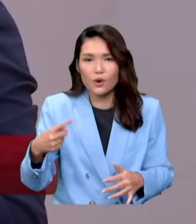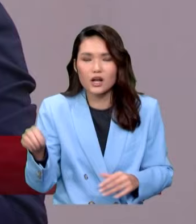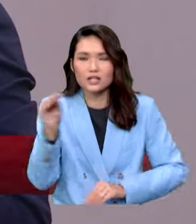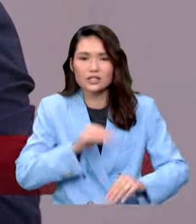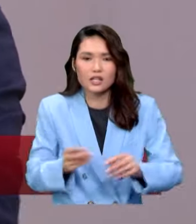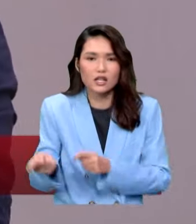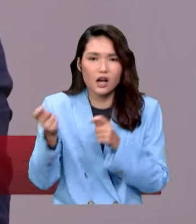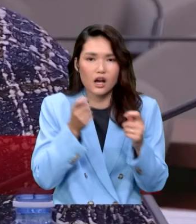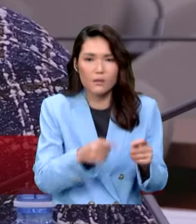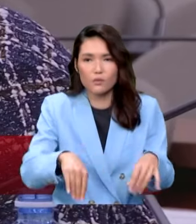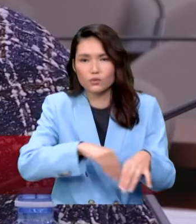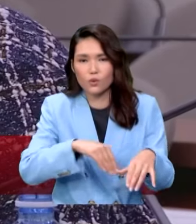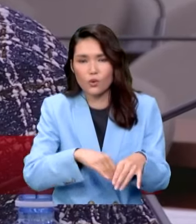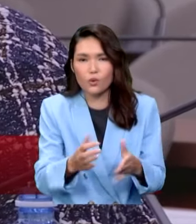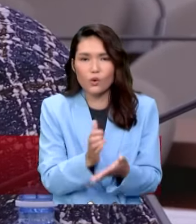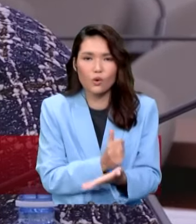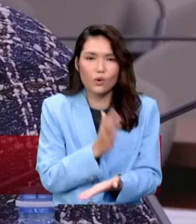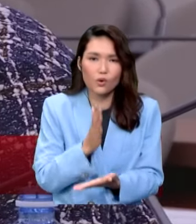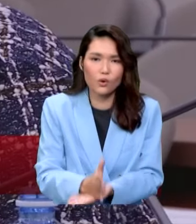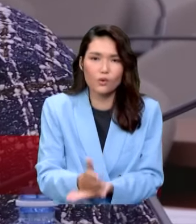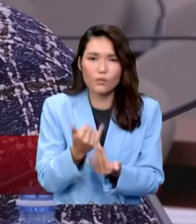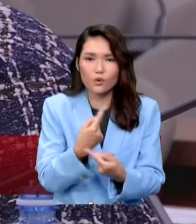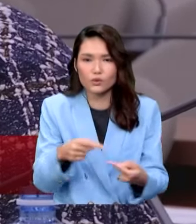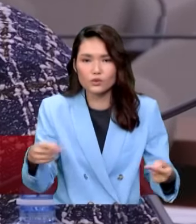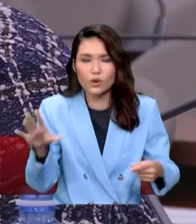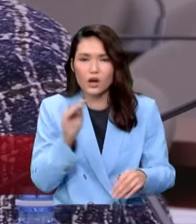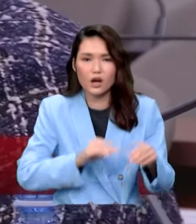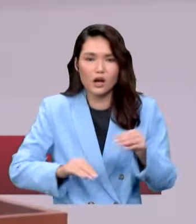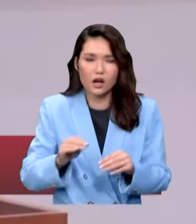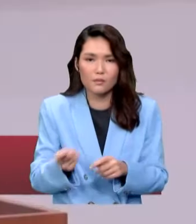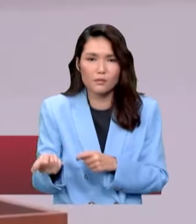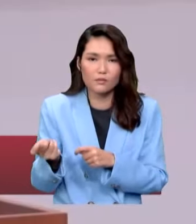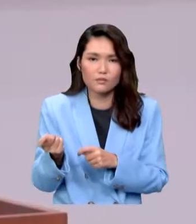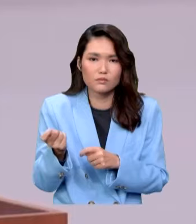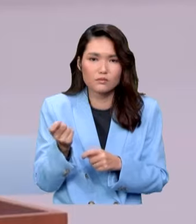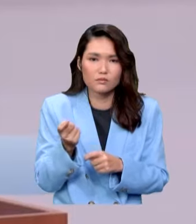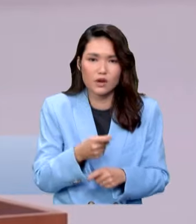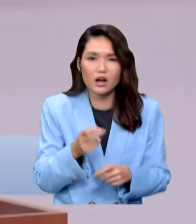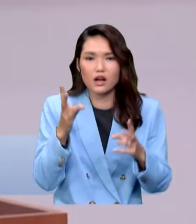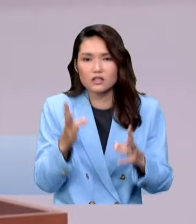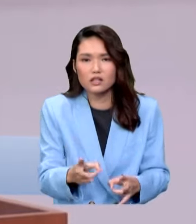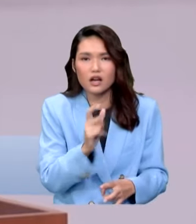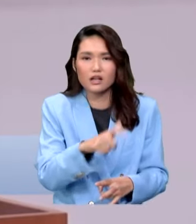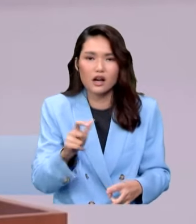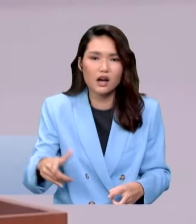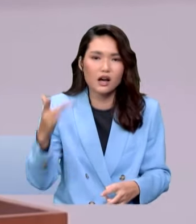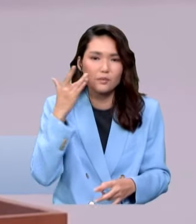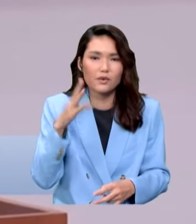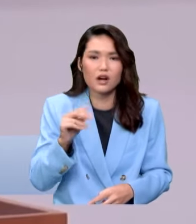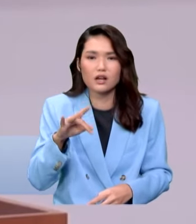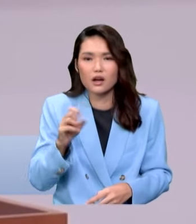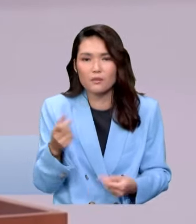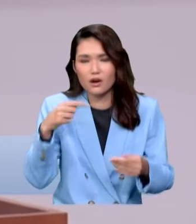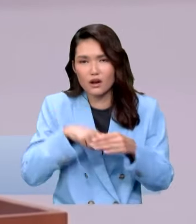аламыз деп отыр. Тізімге халыққа арналған медициналық шемадандар мен эвакуациялық рюкзактар да енгізіліпті. Что каждому пострадавшему будет выделяться, начиная